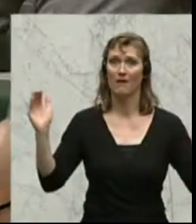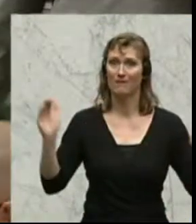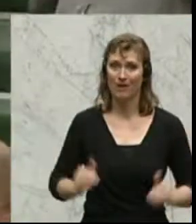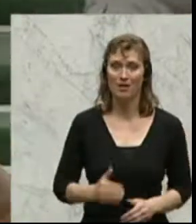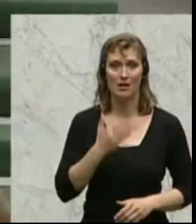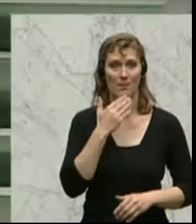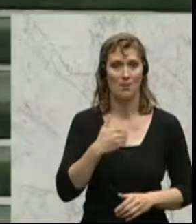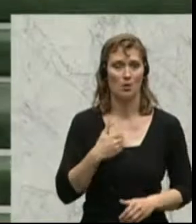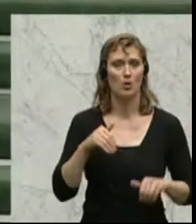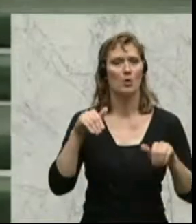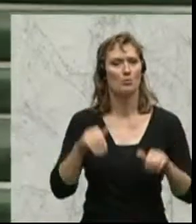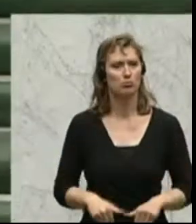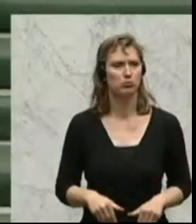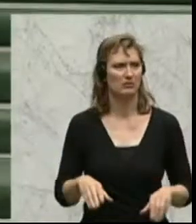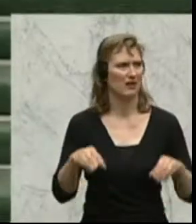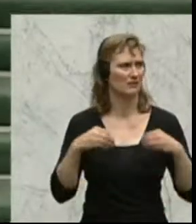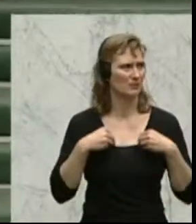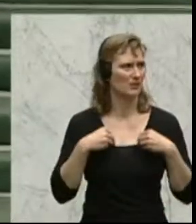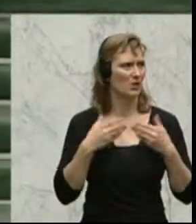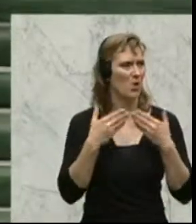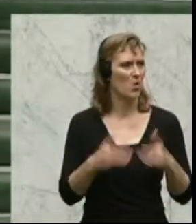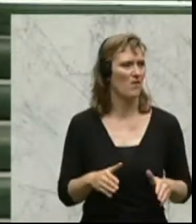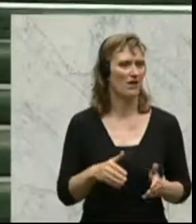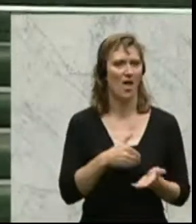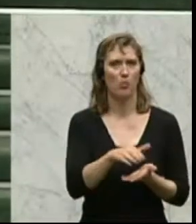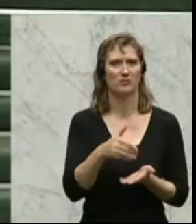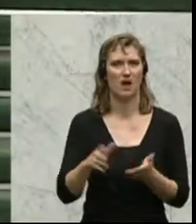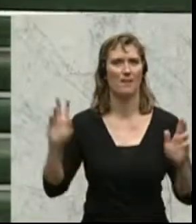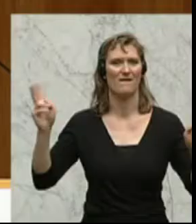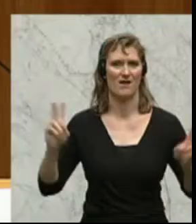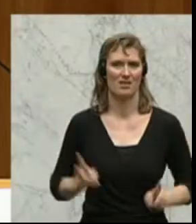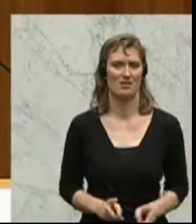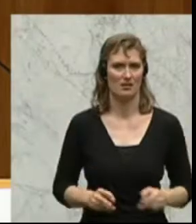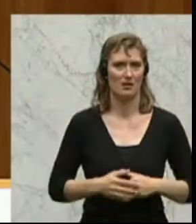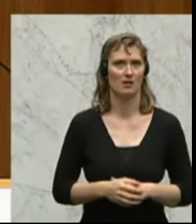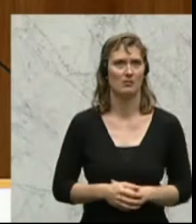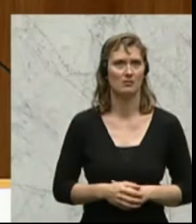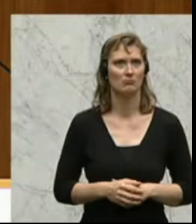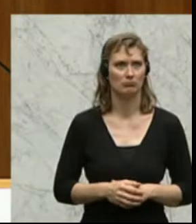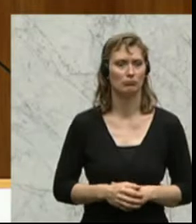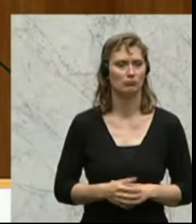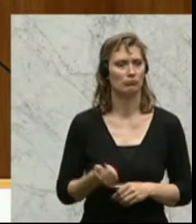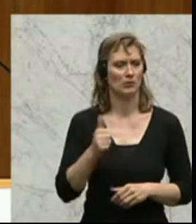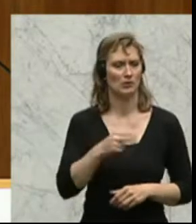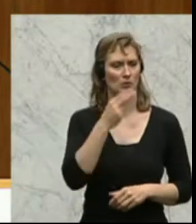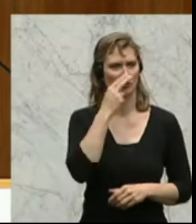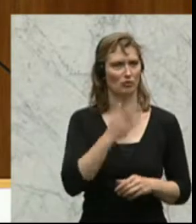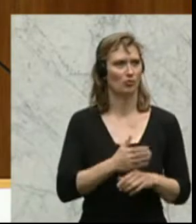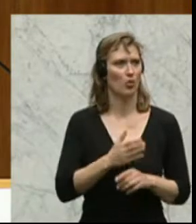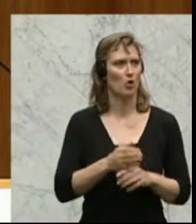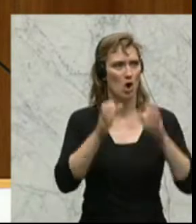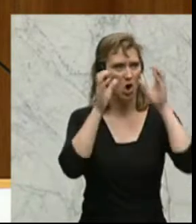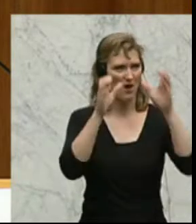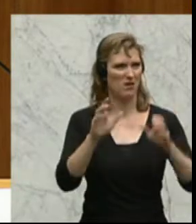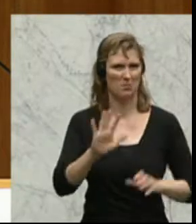auch bereit sein, die öffentlichen Ausgaben zu reduzieren. Dazu scheint aber weder die ÖVP noch die